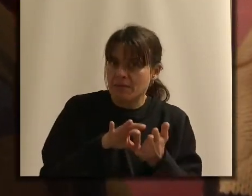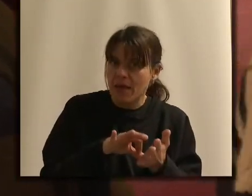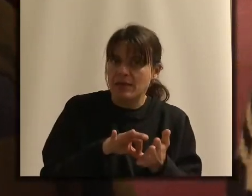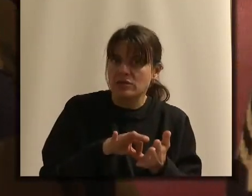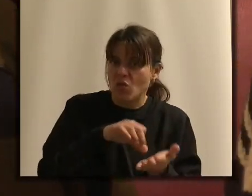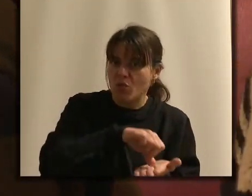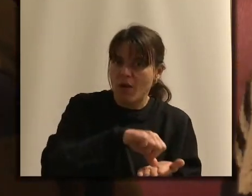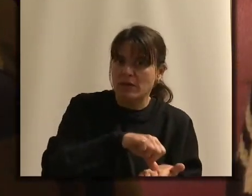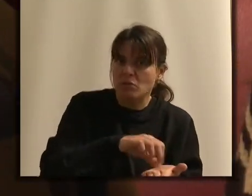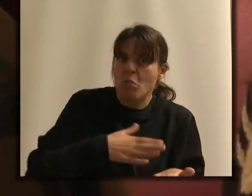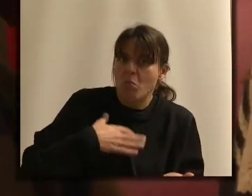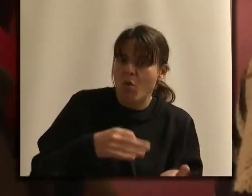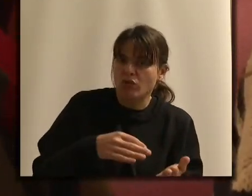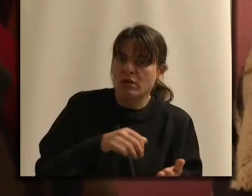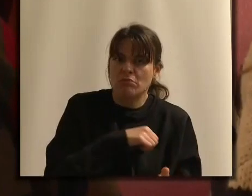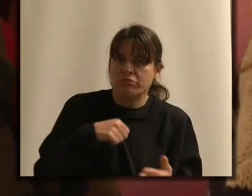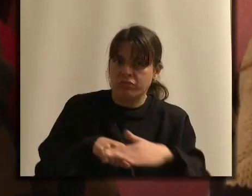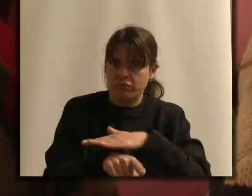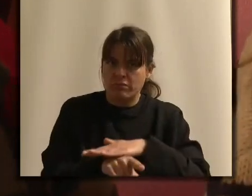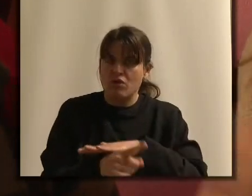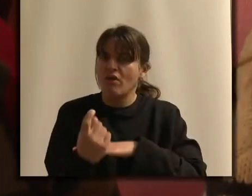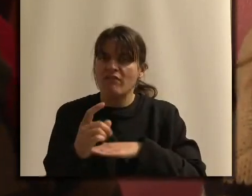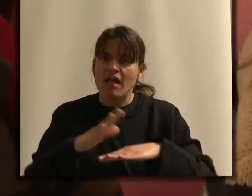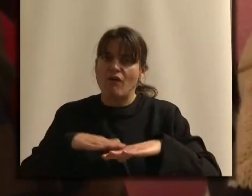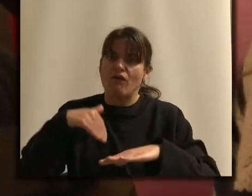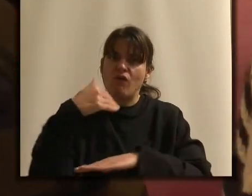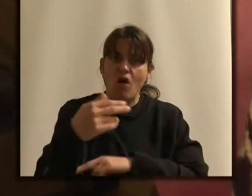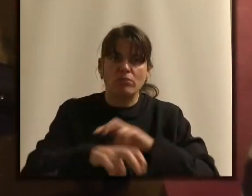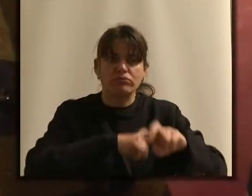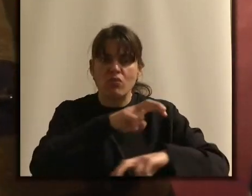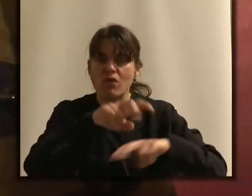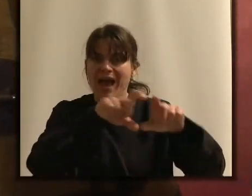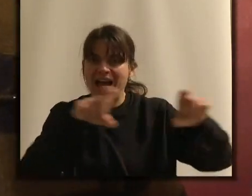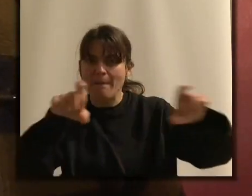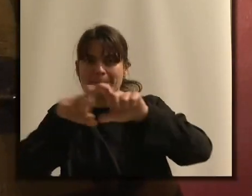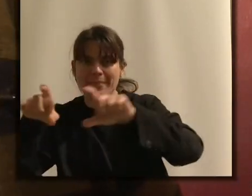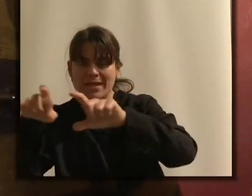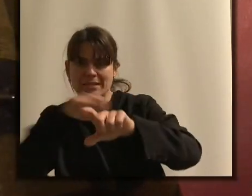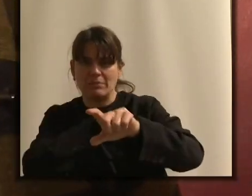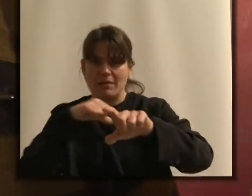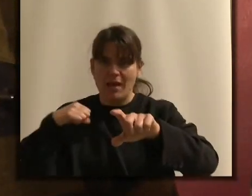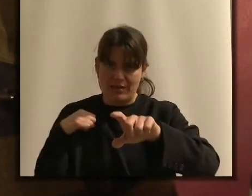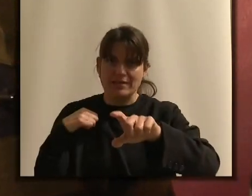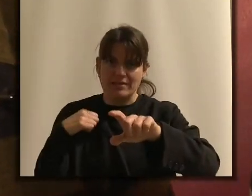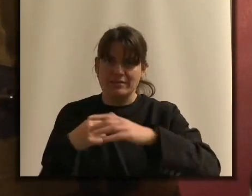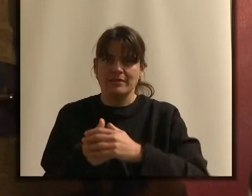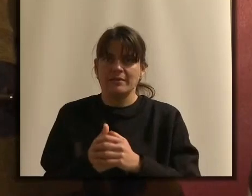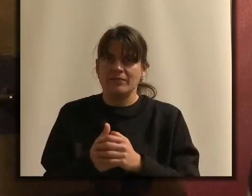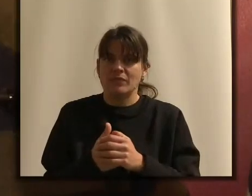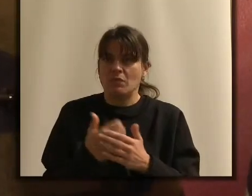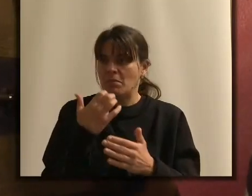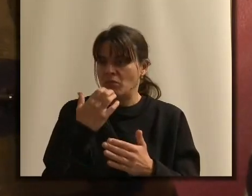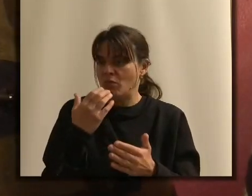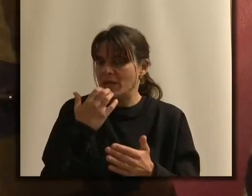serveis municipals en lloc d'externalitzar-los a empreses privades com malauradament aquest